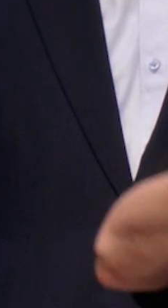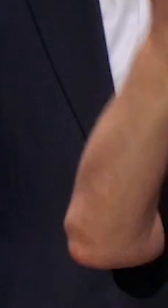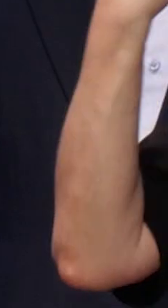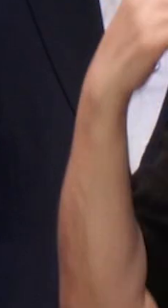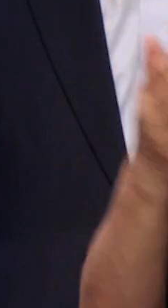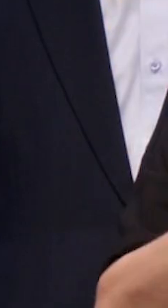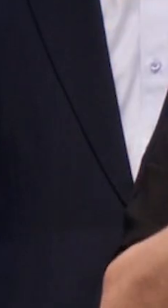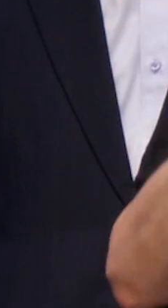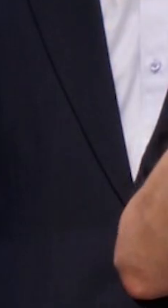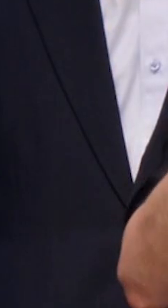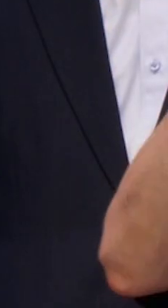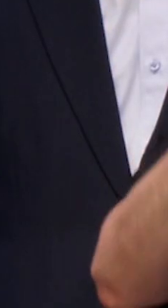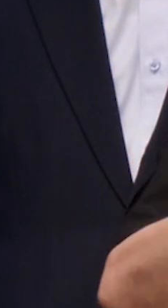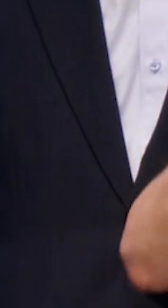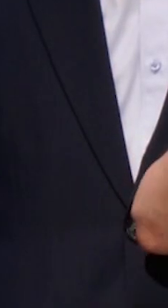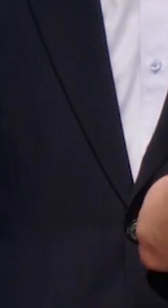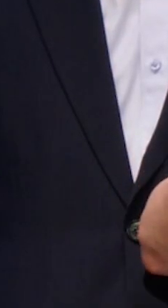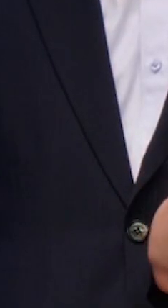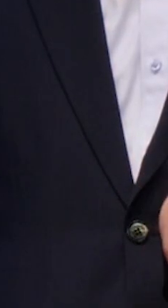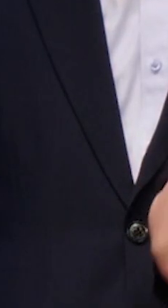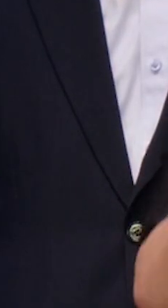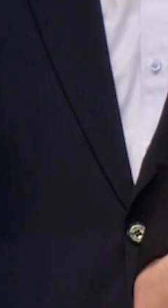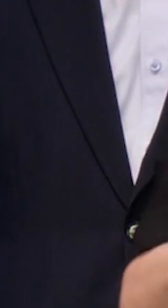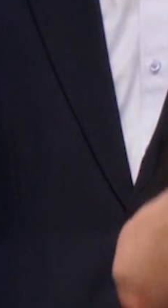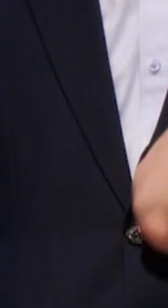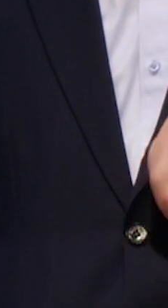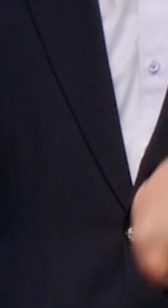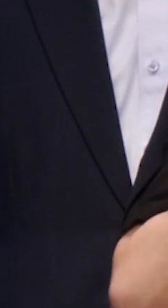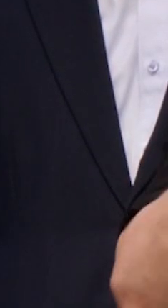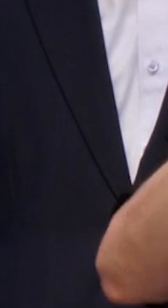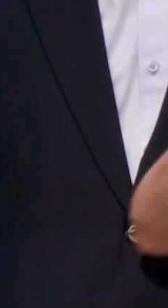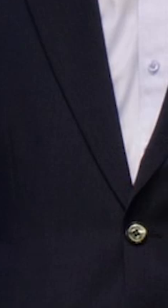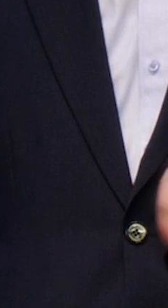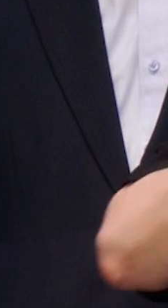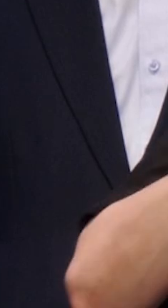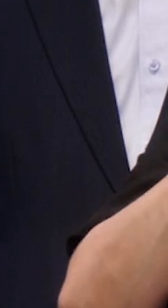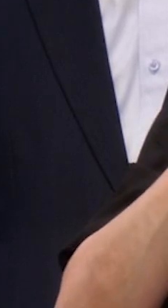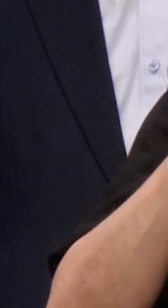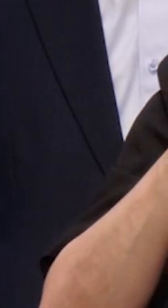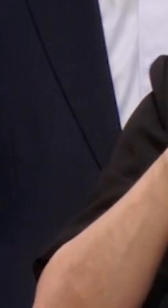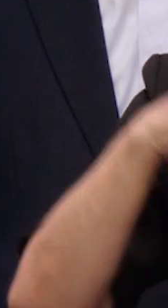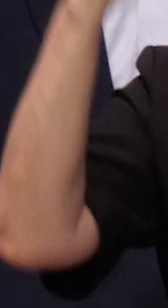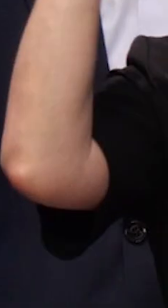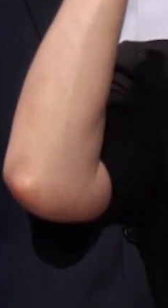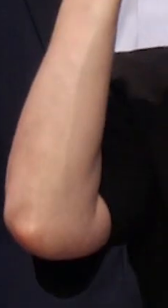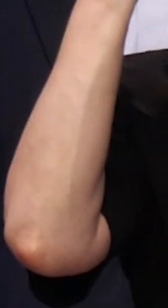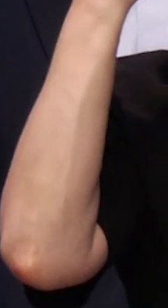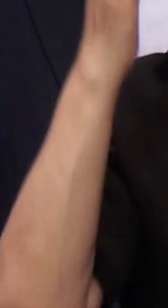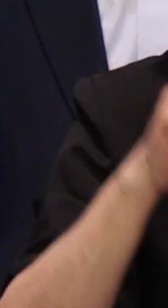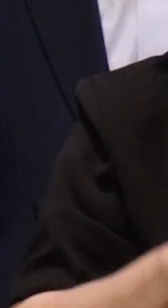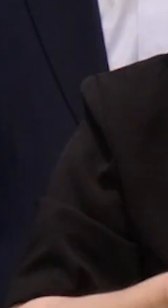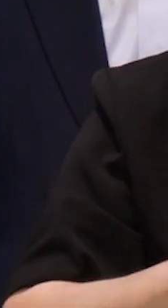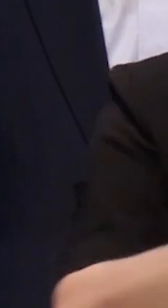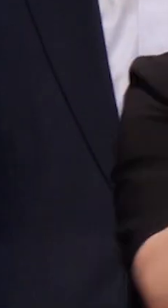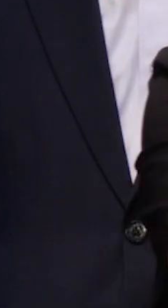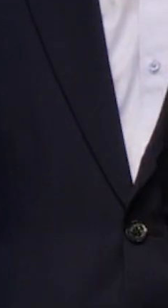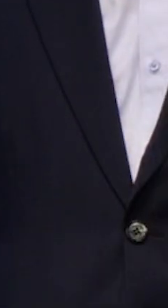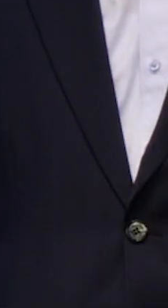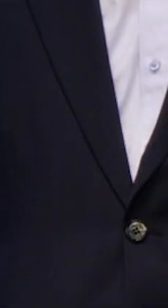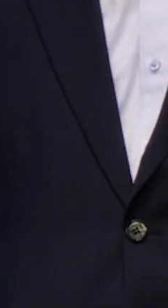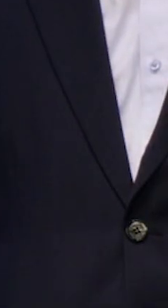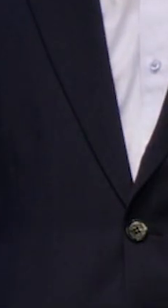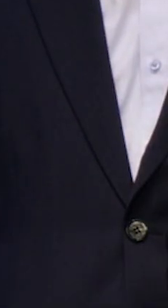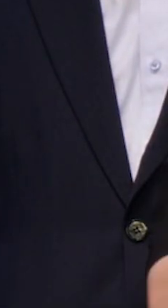발자취를 간직한 고성, 동양의 나폴리 통영, 한국의 산토리니 거제,